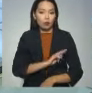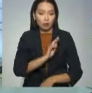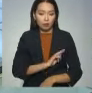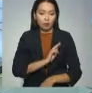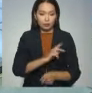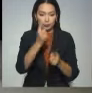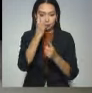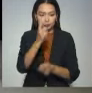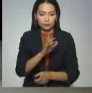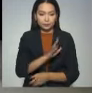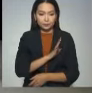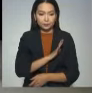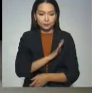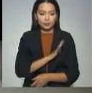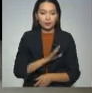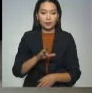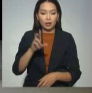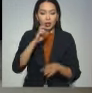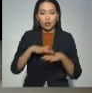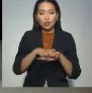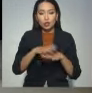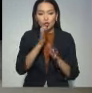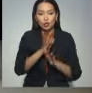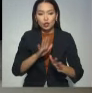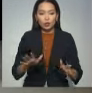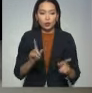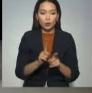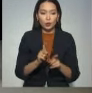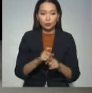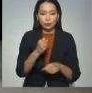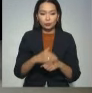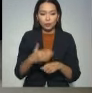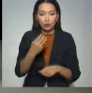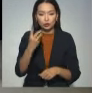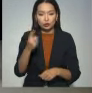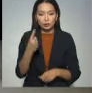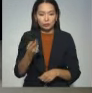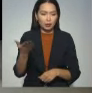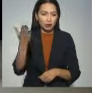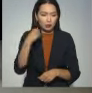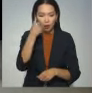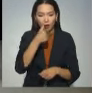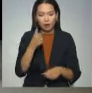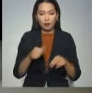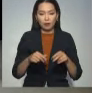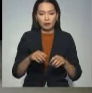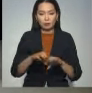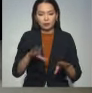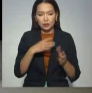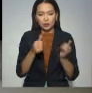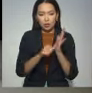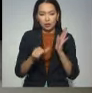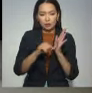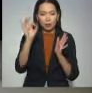алды. Елдегі жылу электр орталықтарының 3-тен 1-і 50 жыл бұрын салынған, бүгінде көбісінің 66%